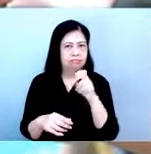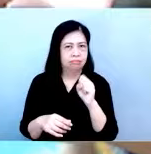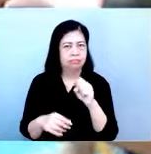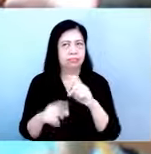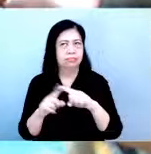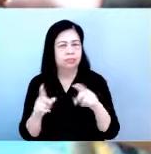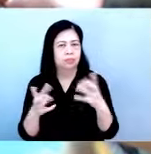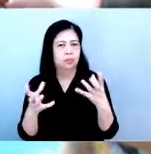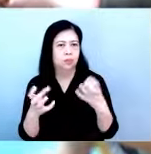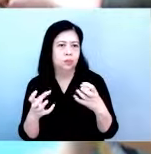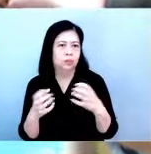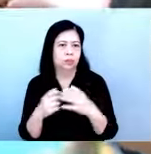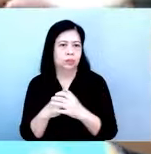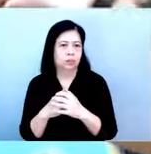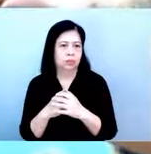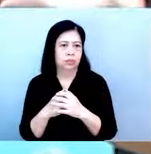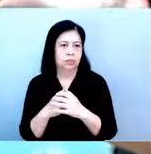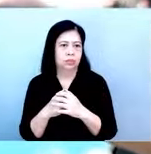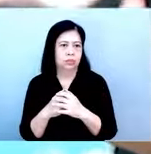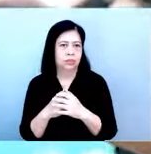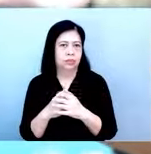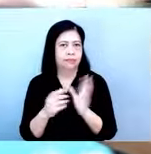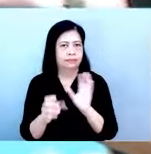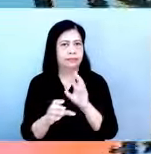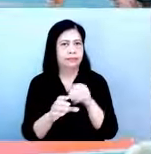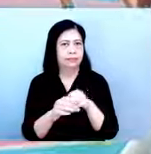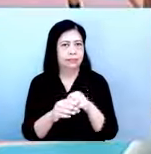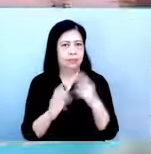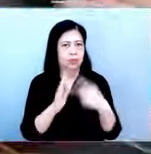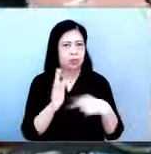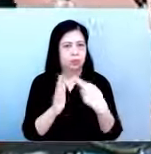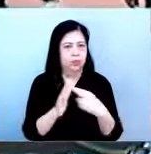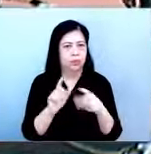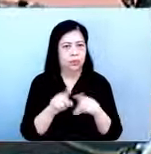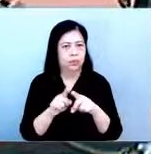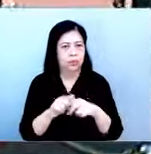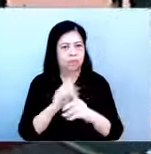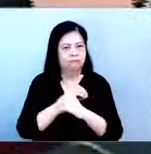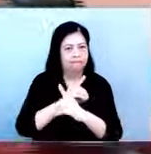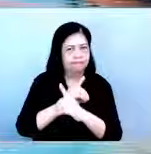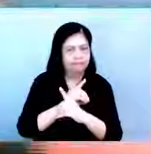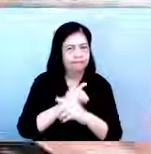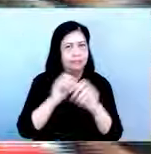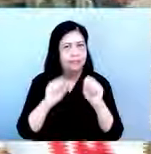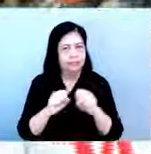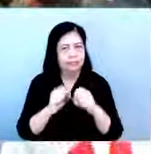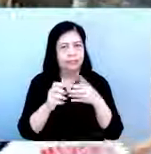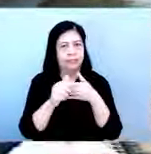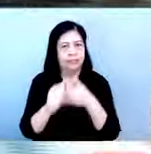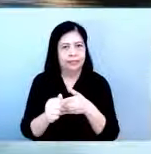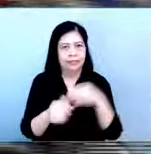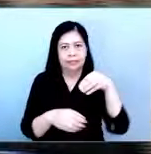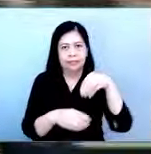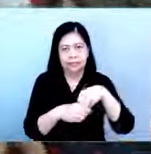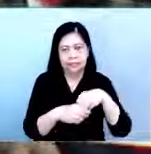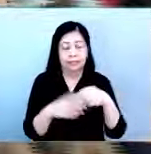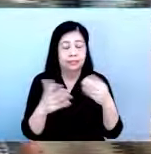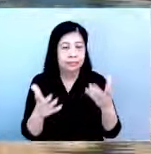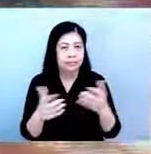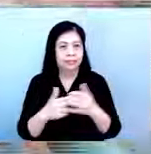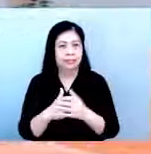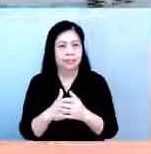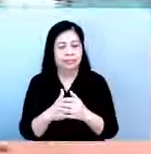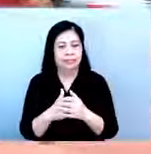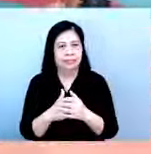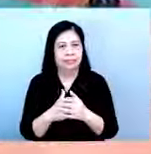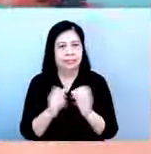to fill in that role as kung kaya ko na maging leader sa loob. Kasi syempre,